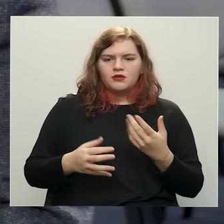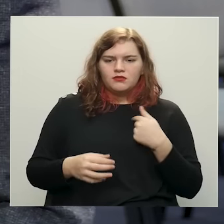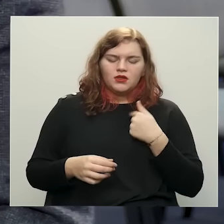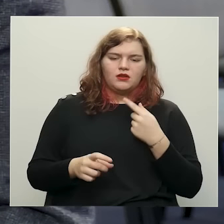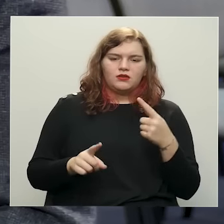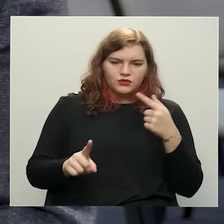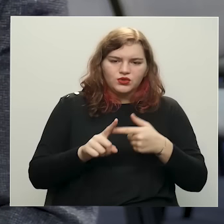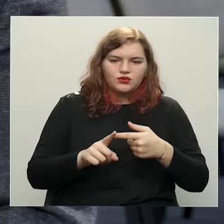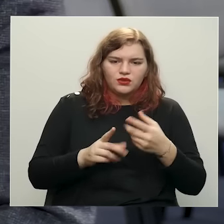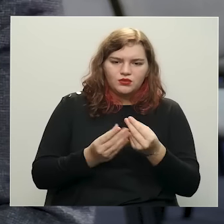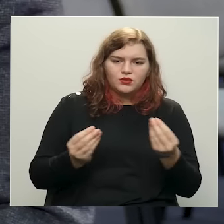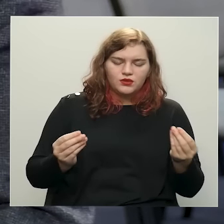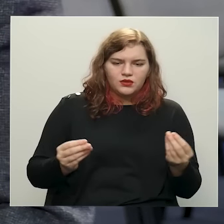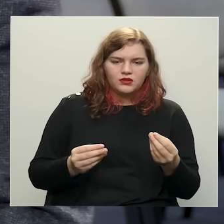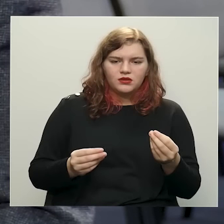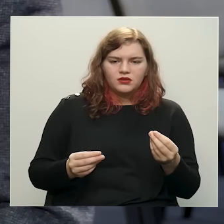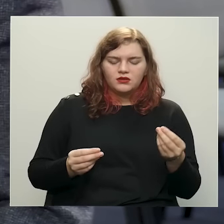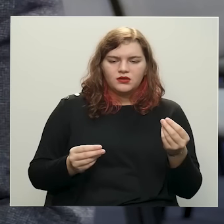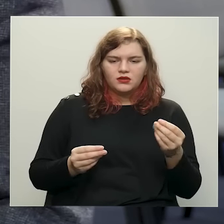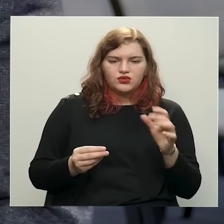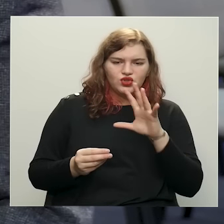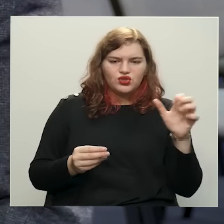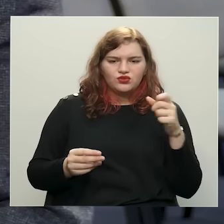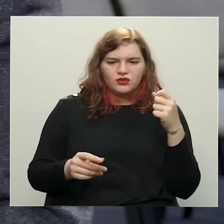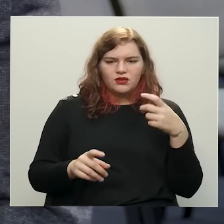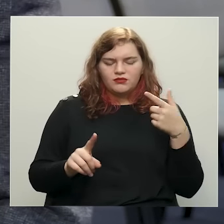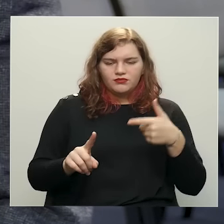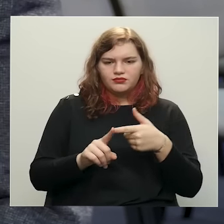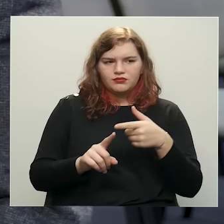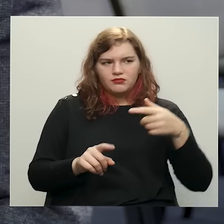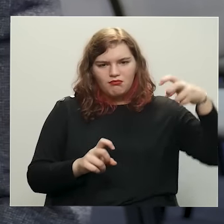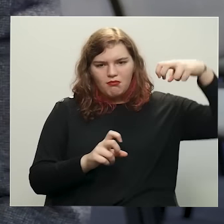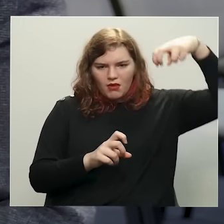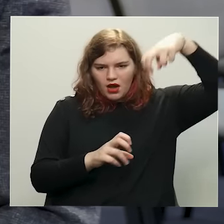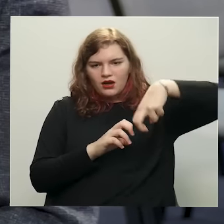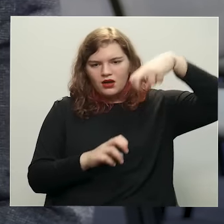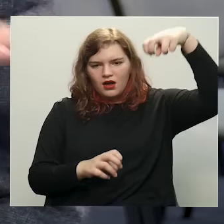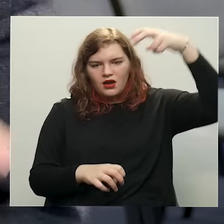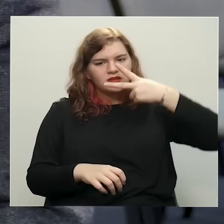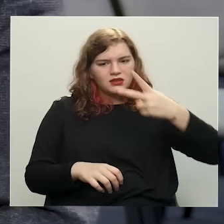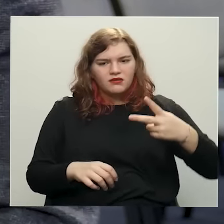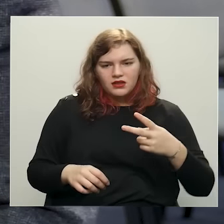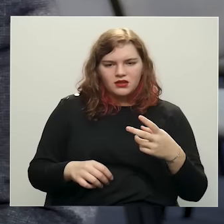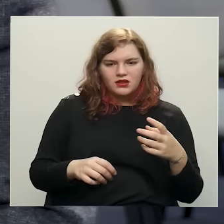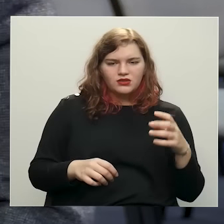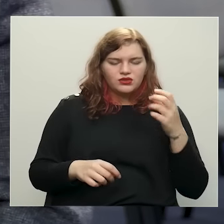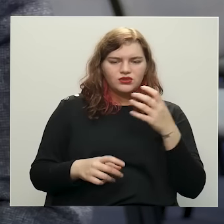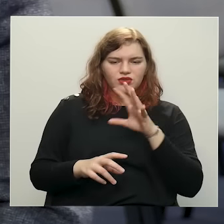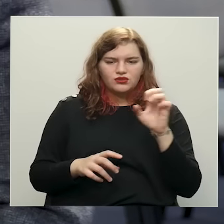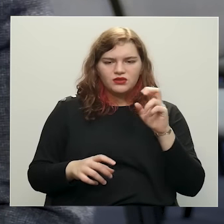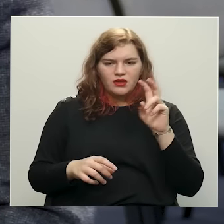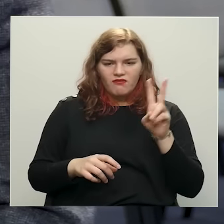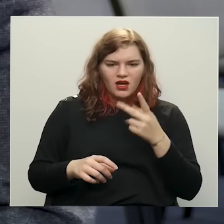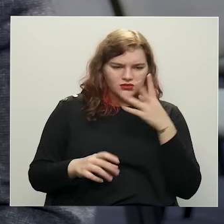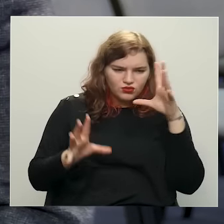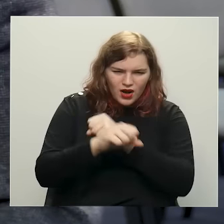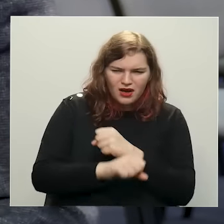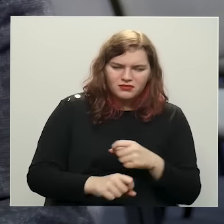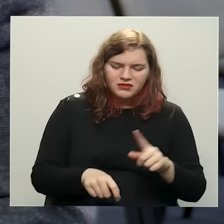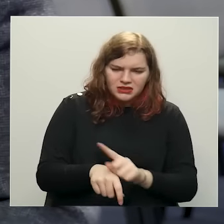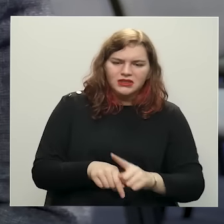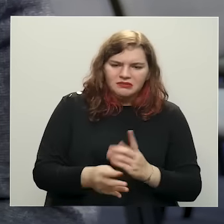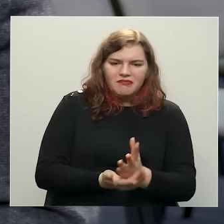noi. Și sudam cu bec de 500 pus pe macara. Și se vedea toate... 500 de vați. Da, da. 500. Și noaptea tot. Și